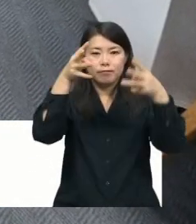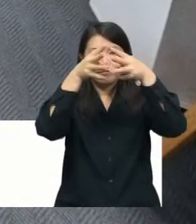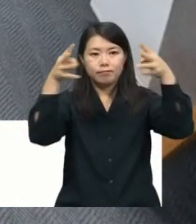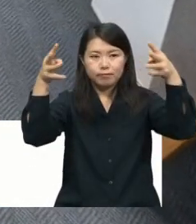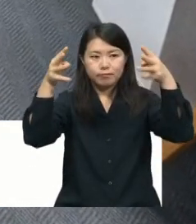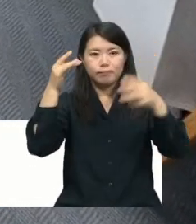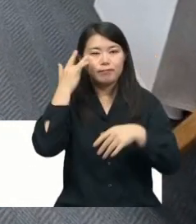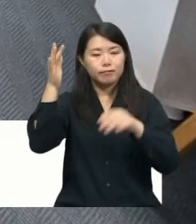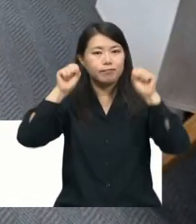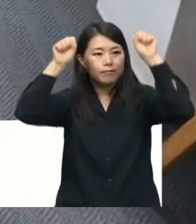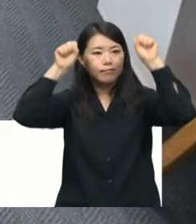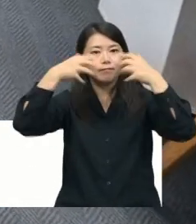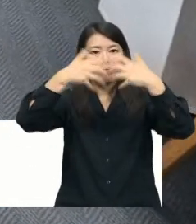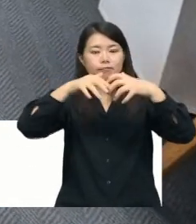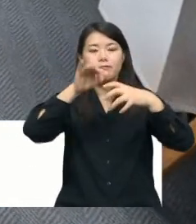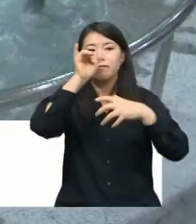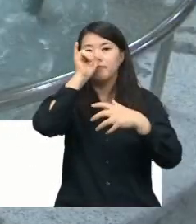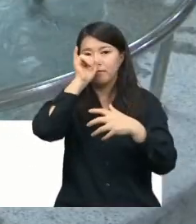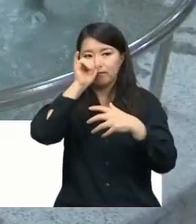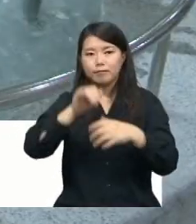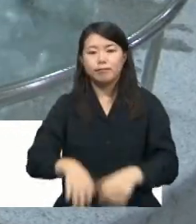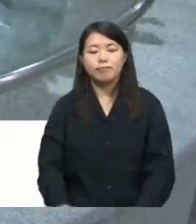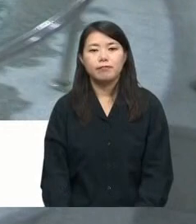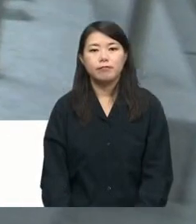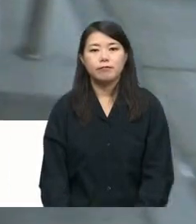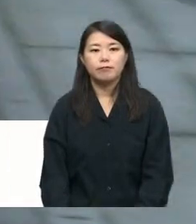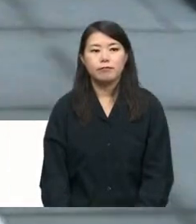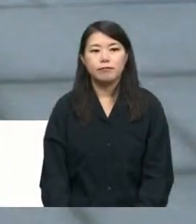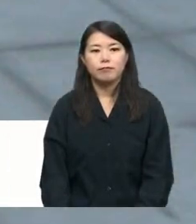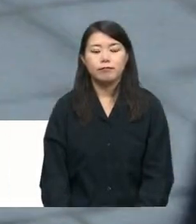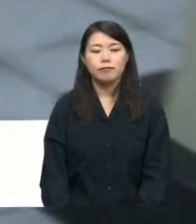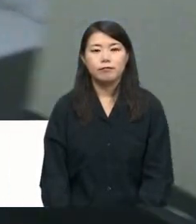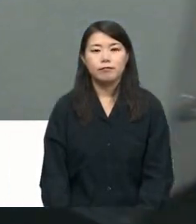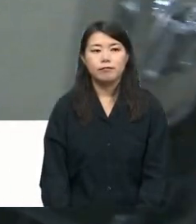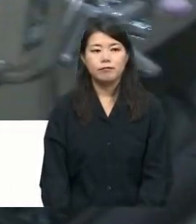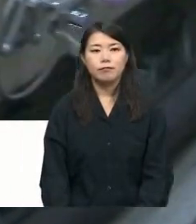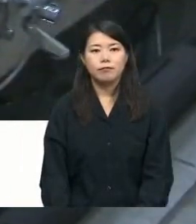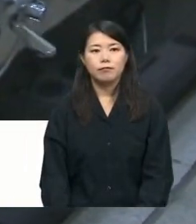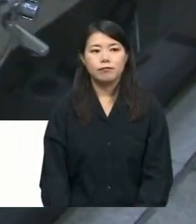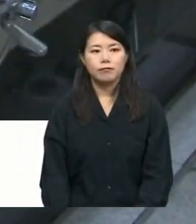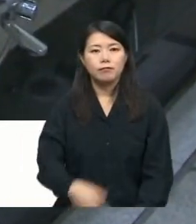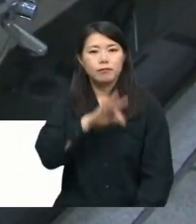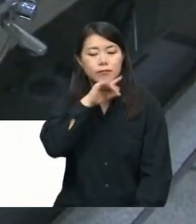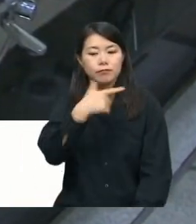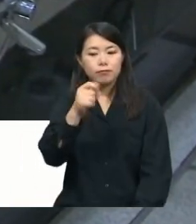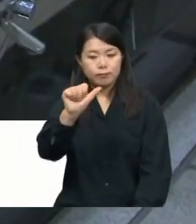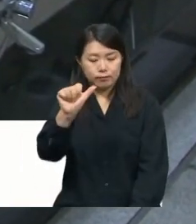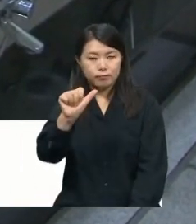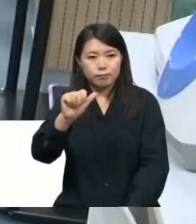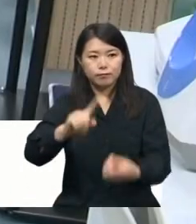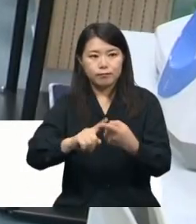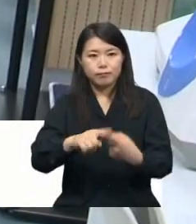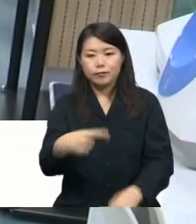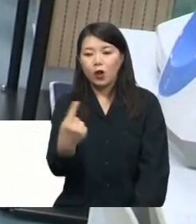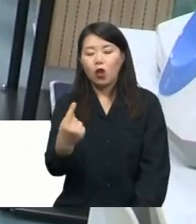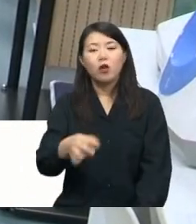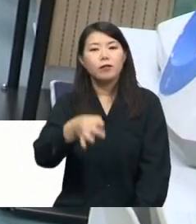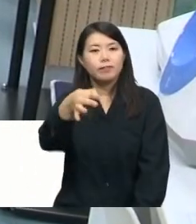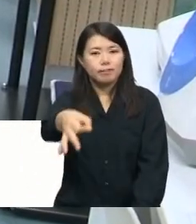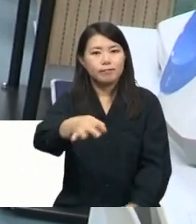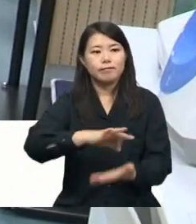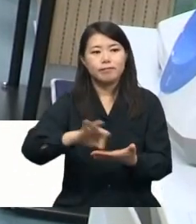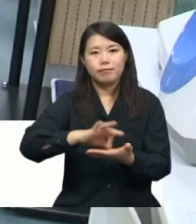3층에는 스마트 헬스 기구가 설치된 건강 진실이 있습니다 65세 이상을 대상으로 용할 수